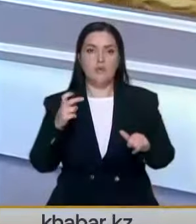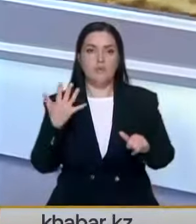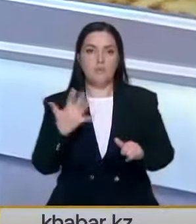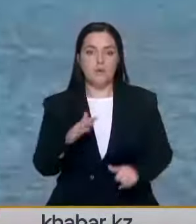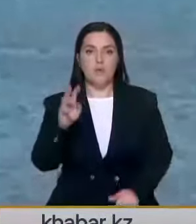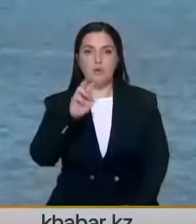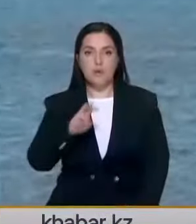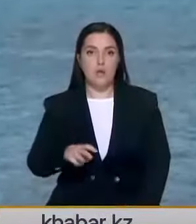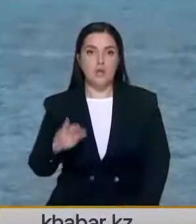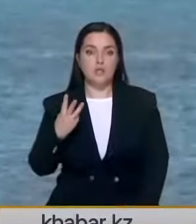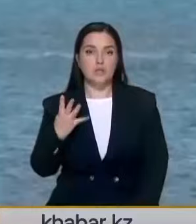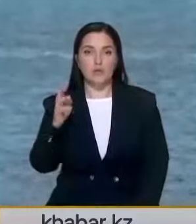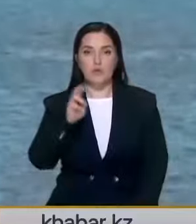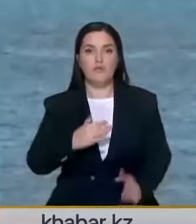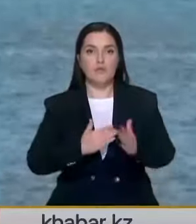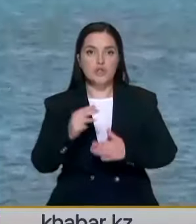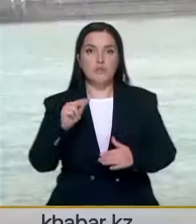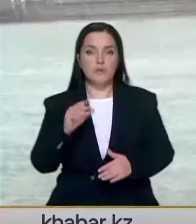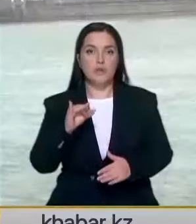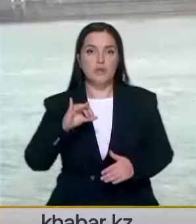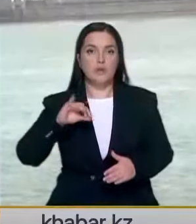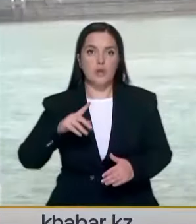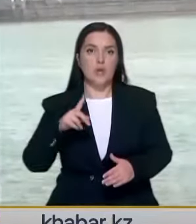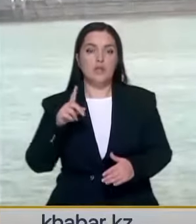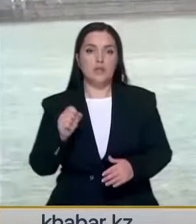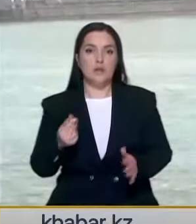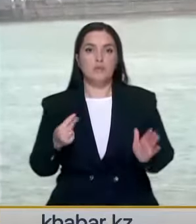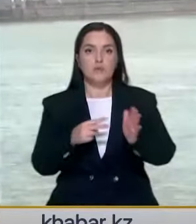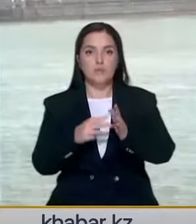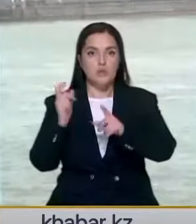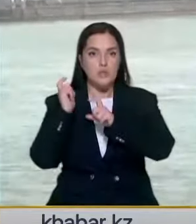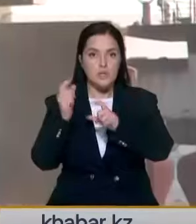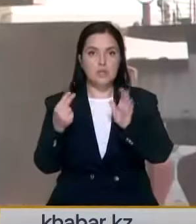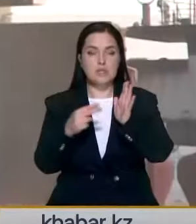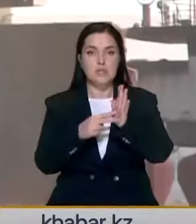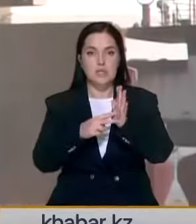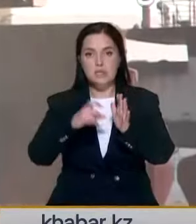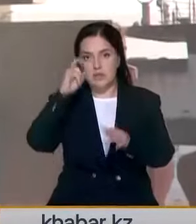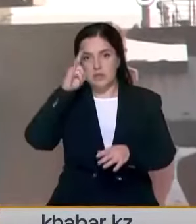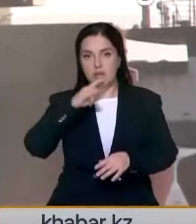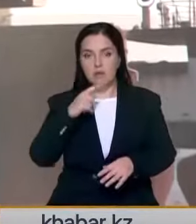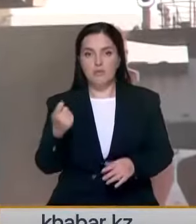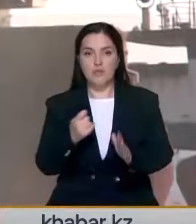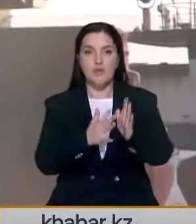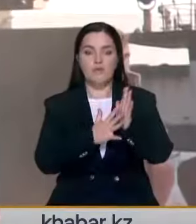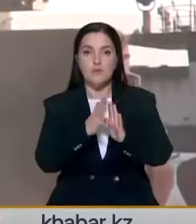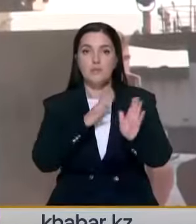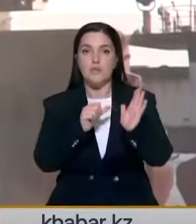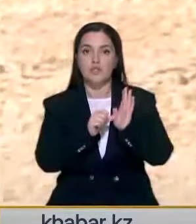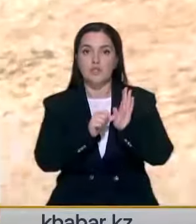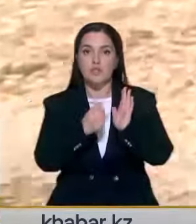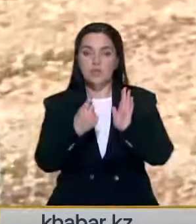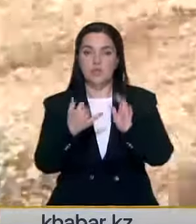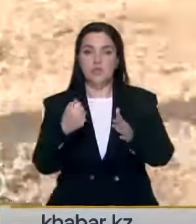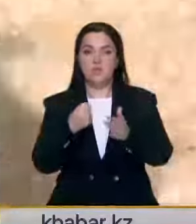250 американских долларов. Это на 34 доллара выше, чем в июле. За минусом стоимости логистики цена на казахстанскую пшеницу выросла